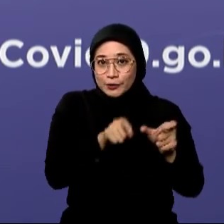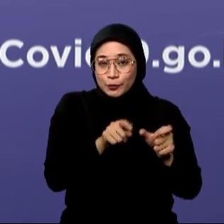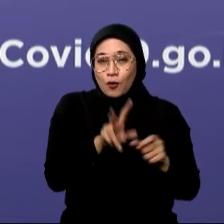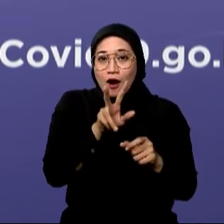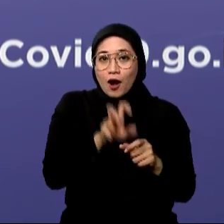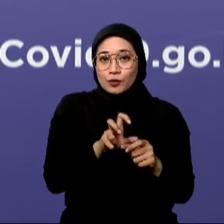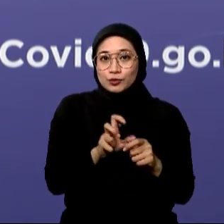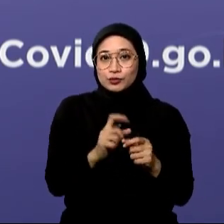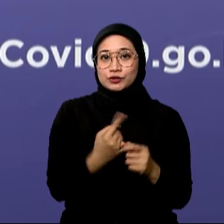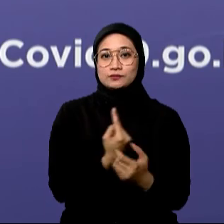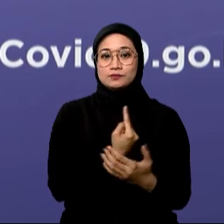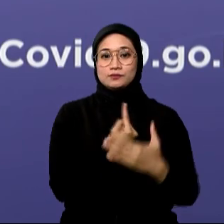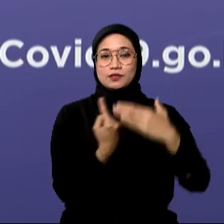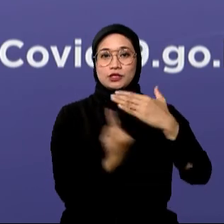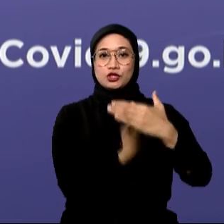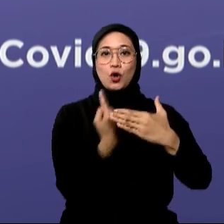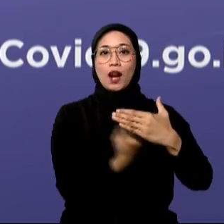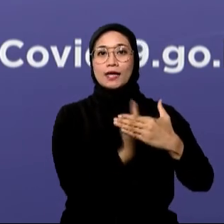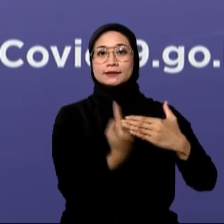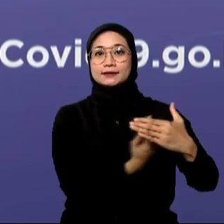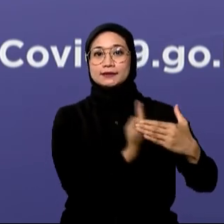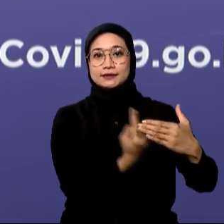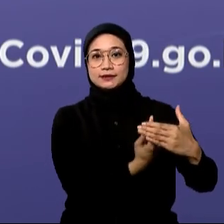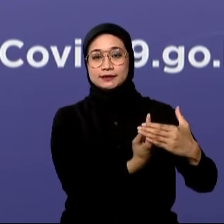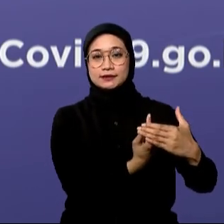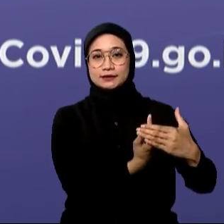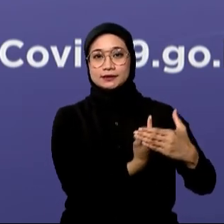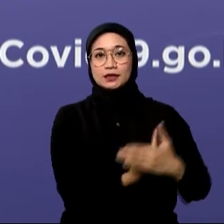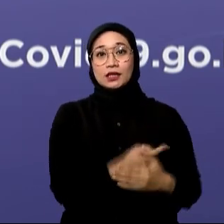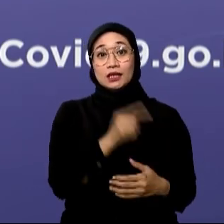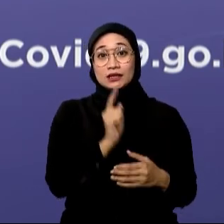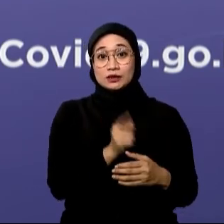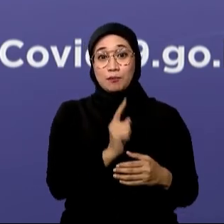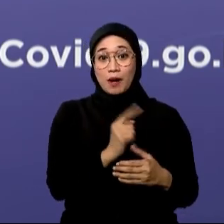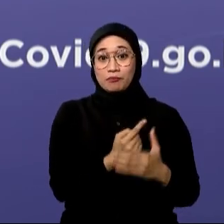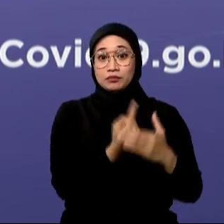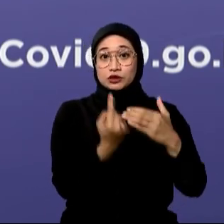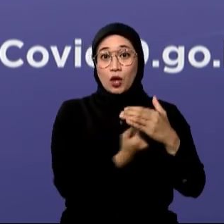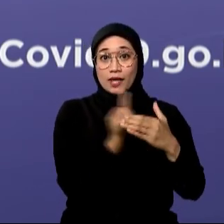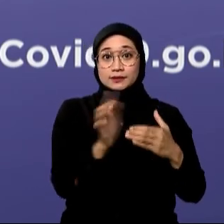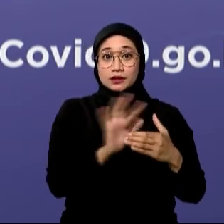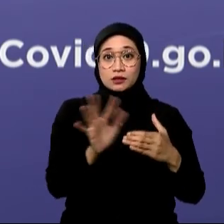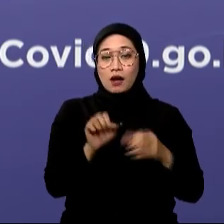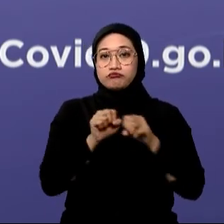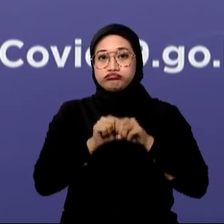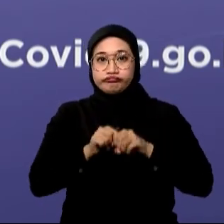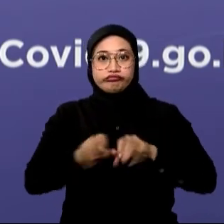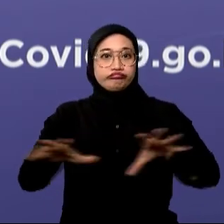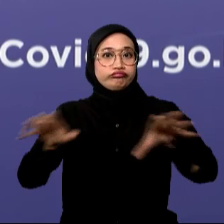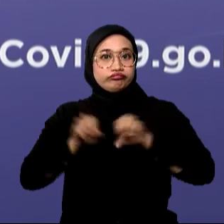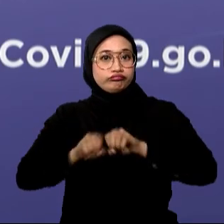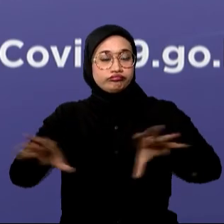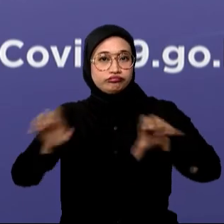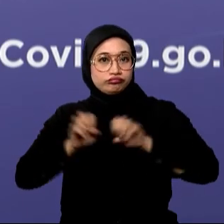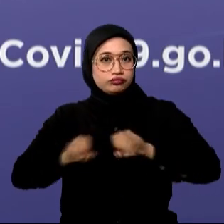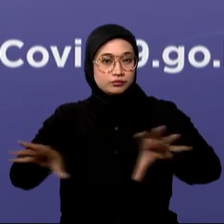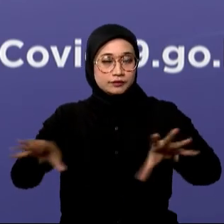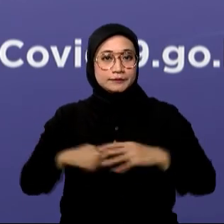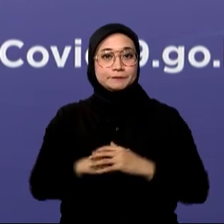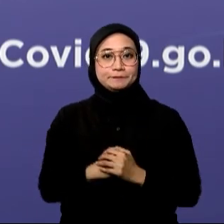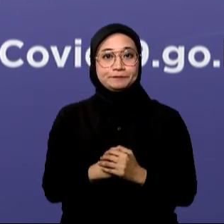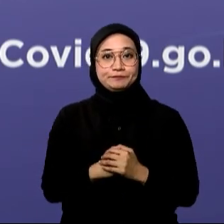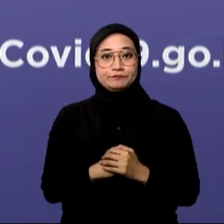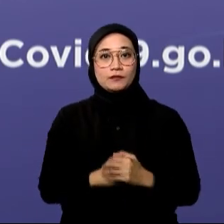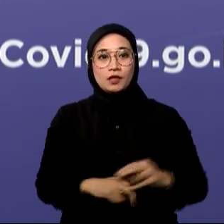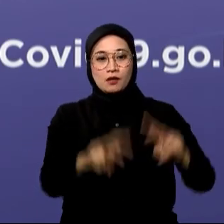ketat. Karena kalau tidak, ini akan bisa menjadi sumber penularan yang baru. Dengan upaya tracing yang